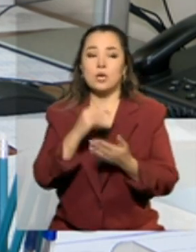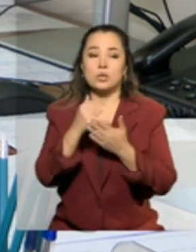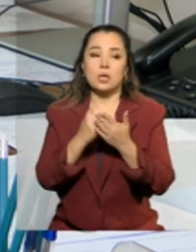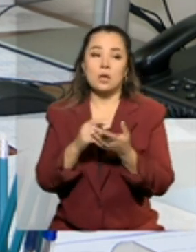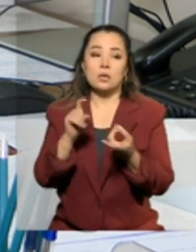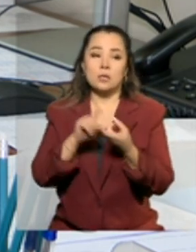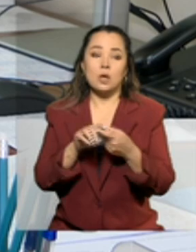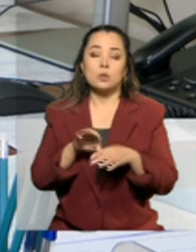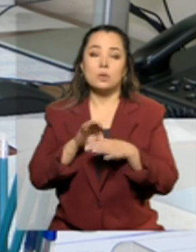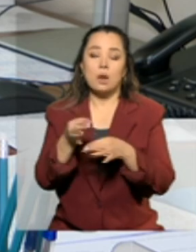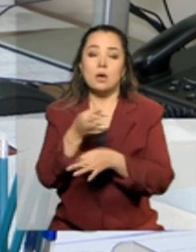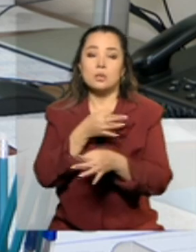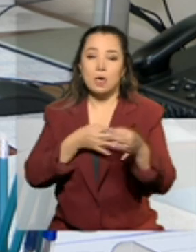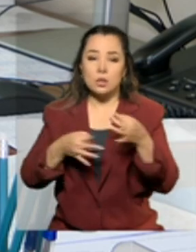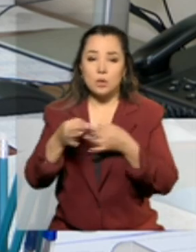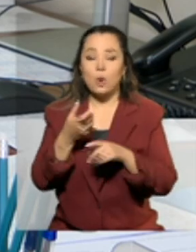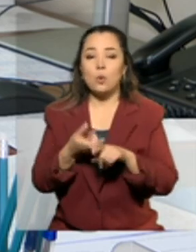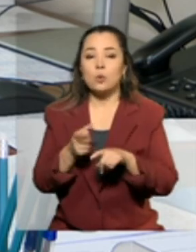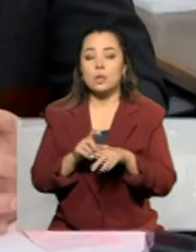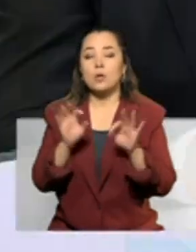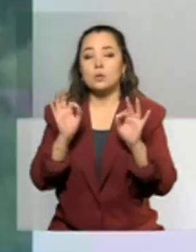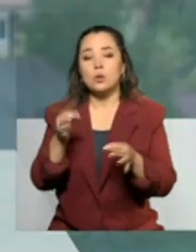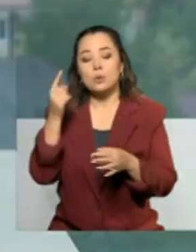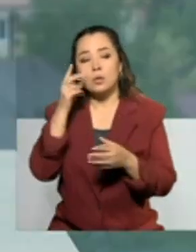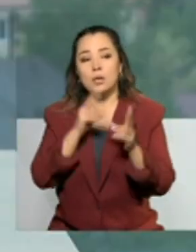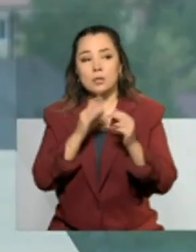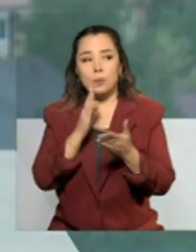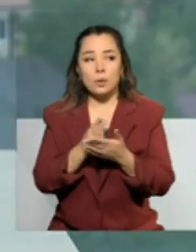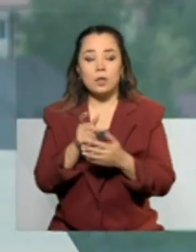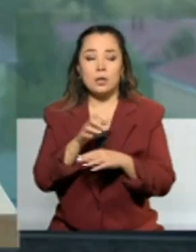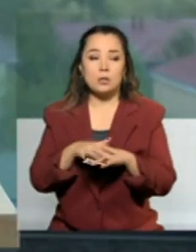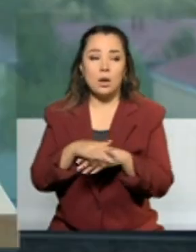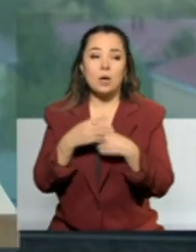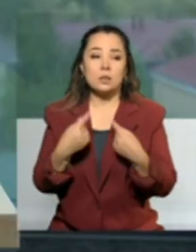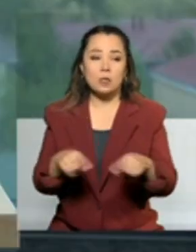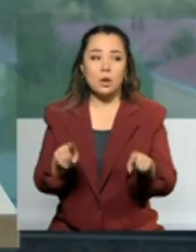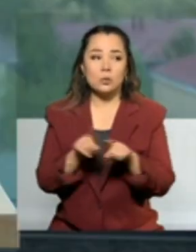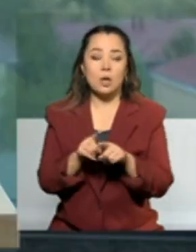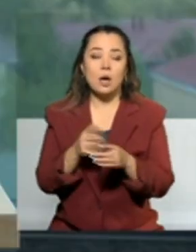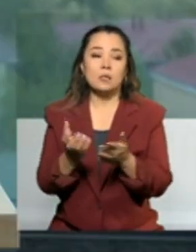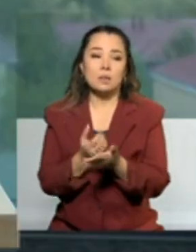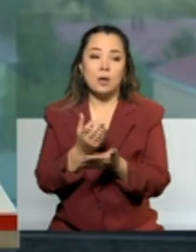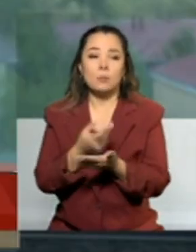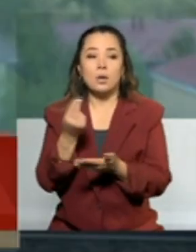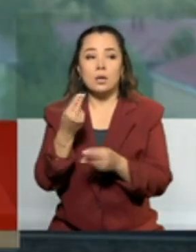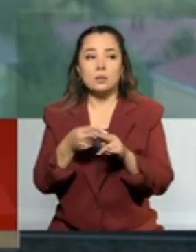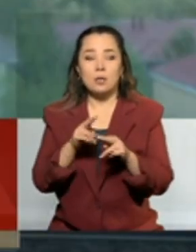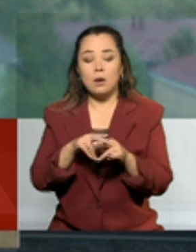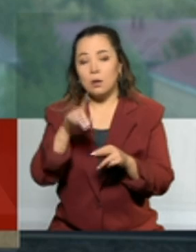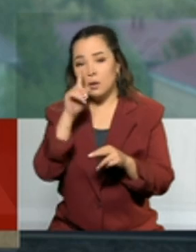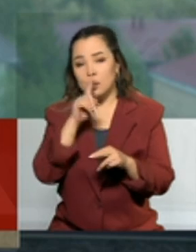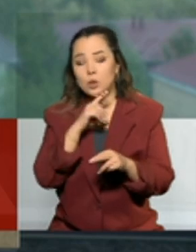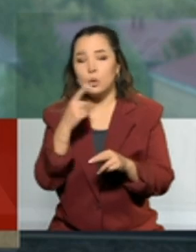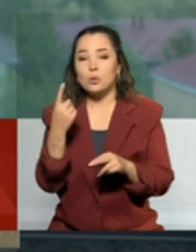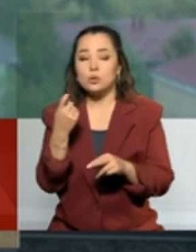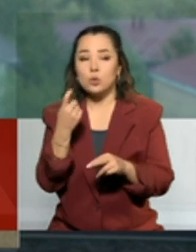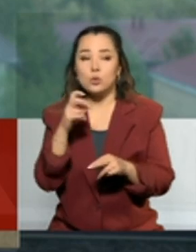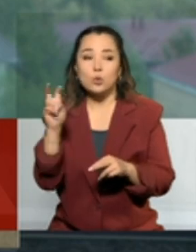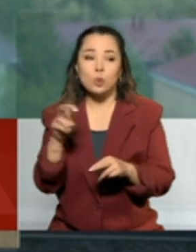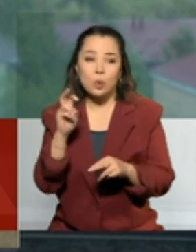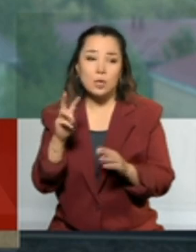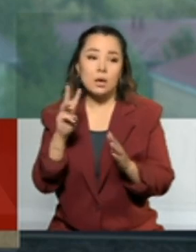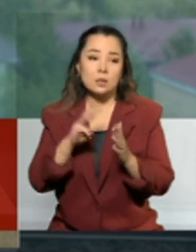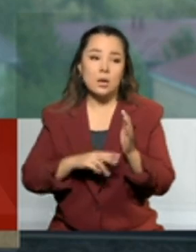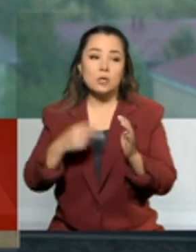арқылы жеткізіп талқыға салған өте дұрыс деп санаймын. Фин елдерінде сіздің табатын ақшаңыз, мысалға, айына $100 болса, онда сіздің